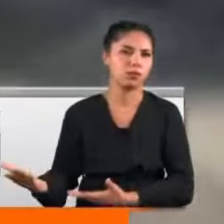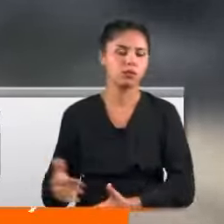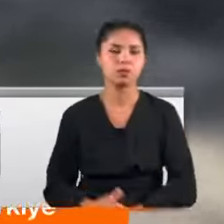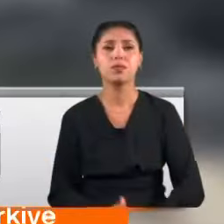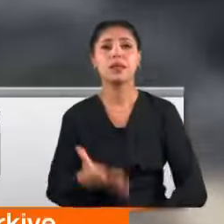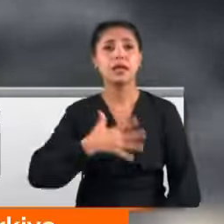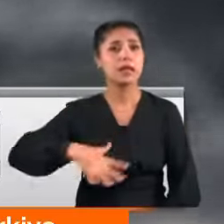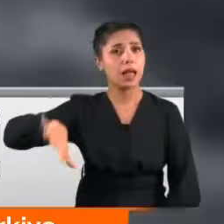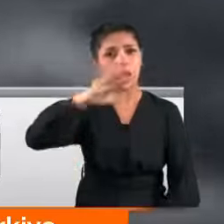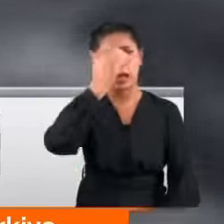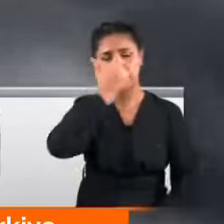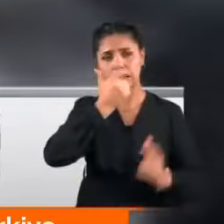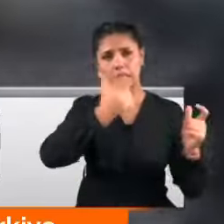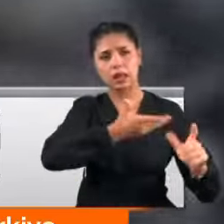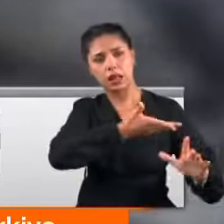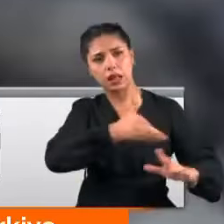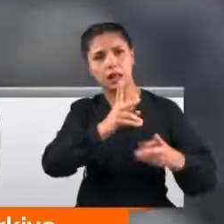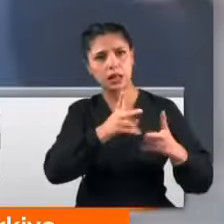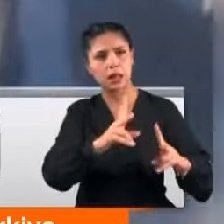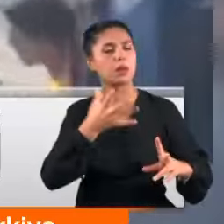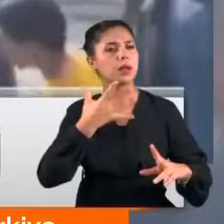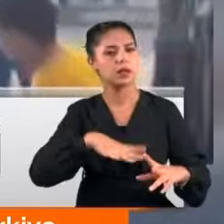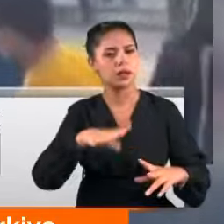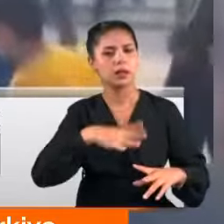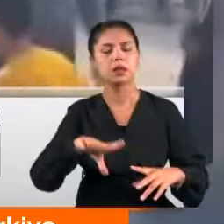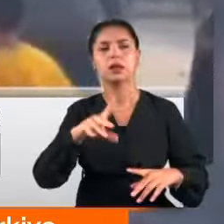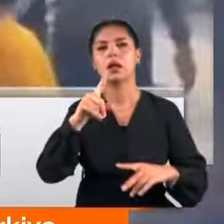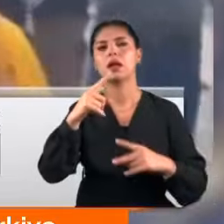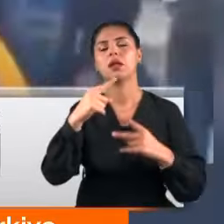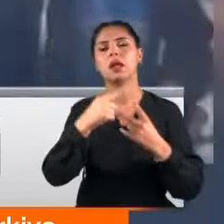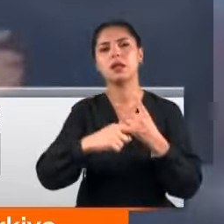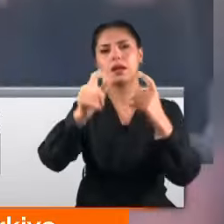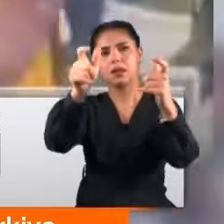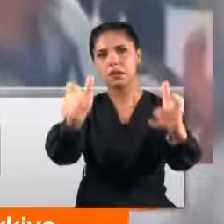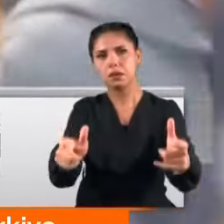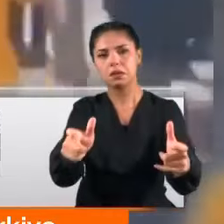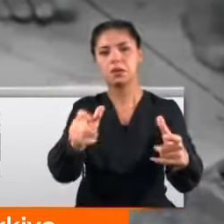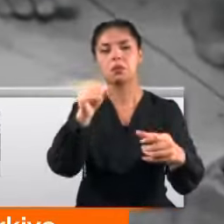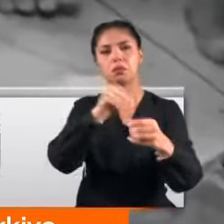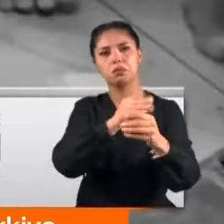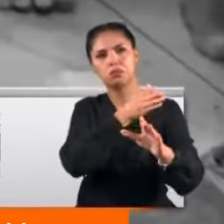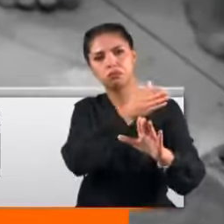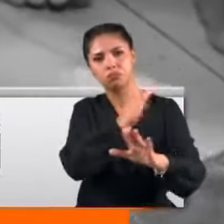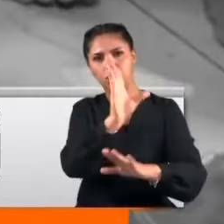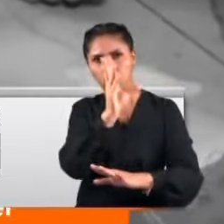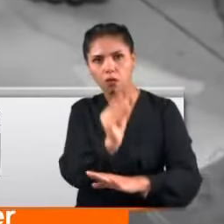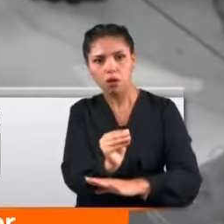İsteyen herkes Gazze'den ayrılabilecek, isterse Yahya Sinvar da güvenli bir şekilde bölgeden çıkacak.